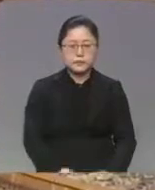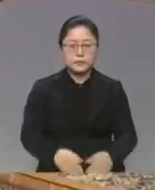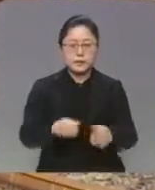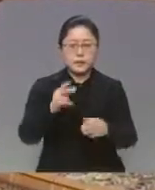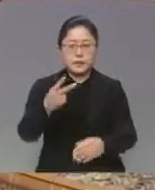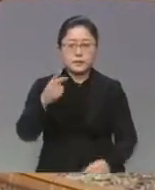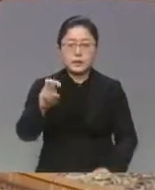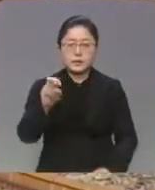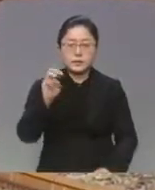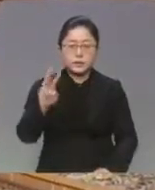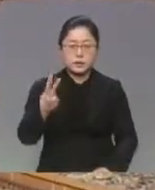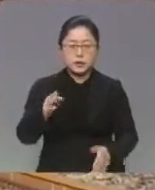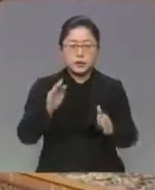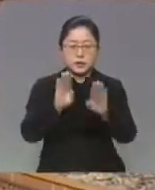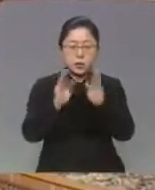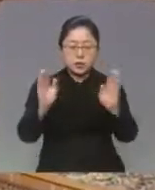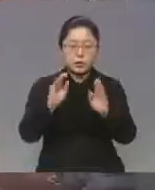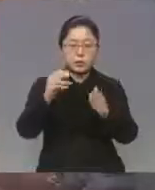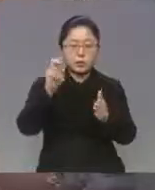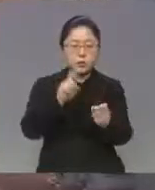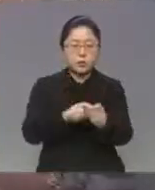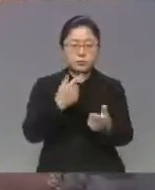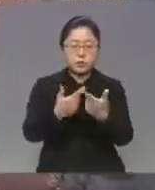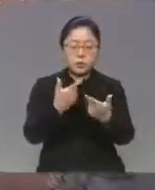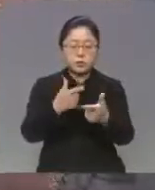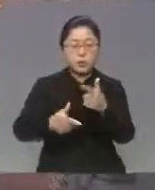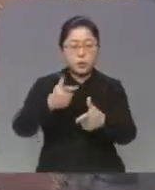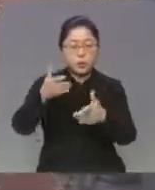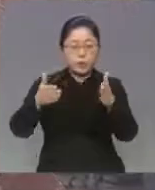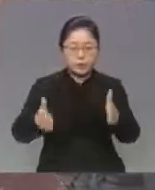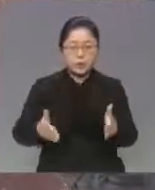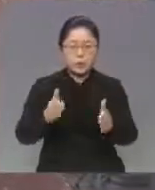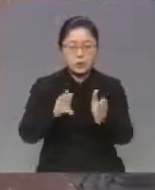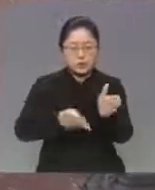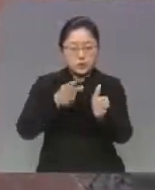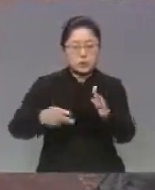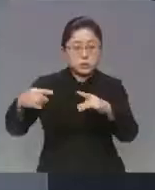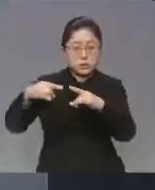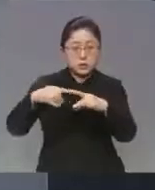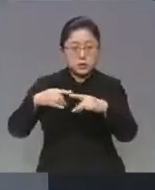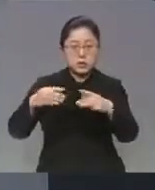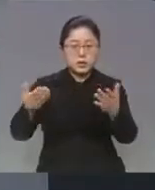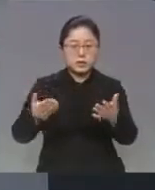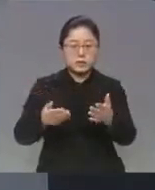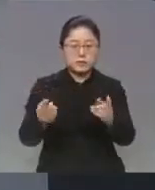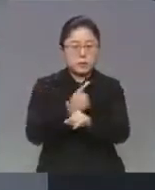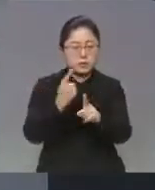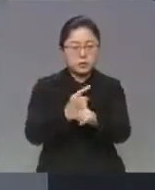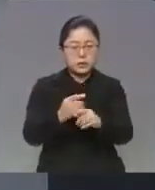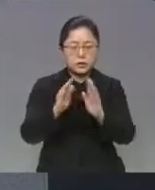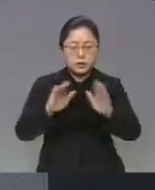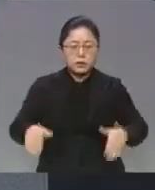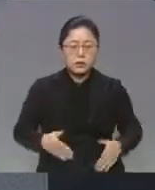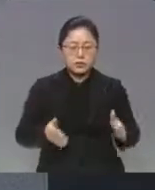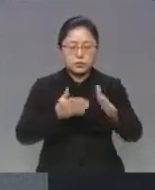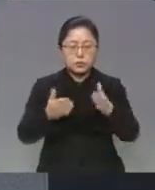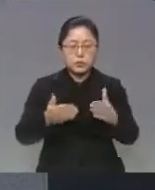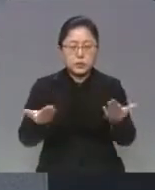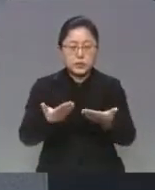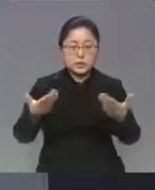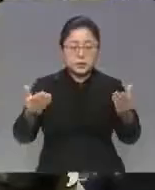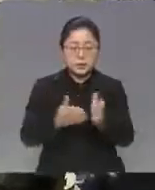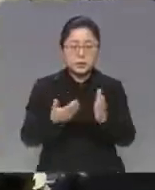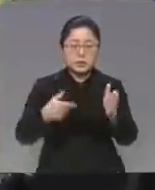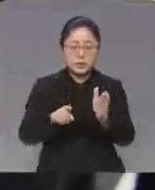오는 2023년 개통을 목표로 하고 있는 부산과 목포 사이 철도 전철화 사업. 전남도는 이 사업을 제때 마무리하기